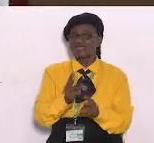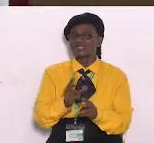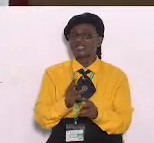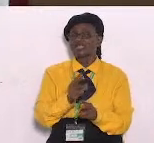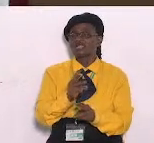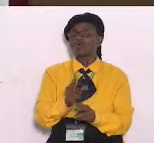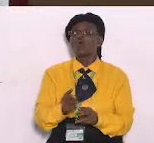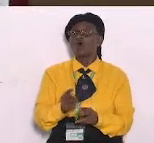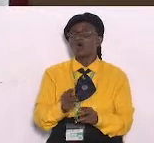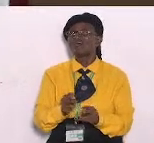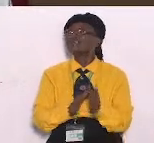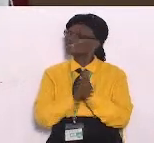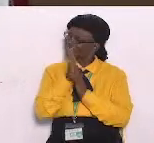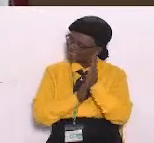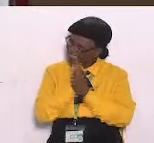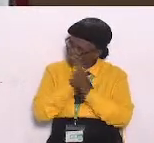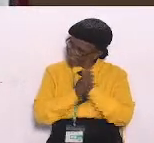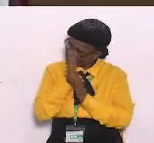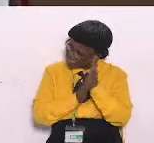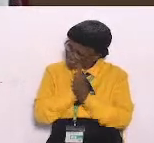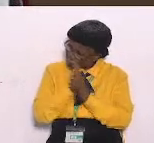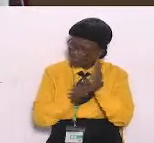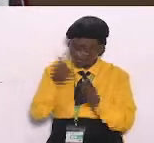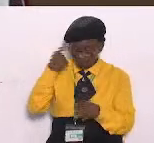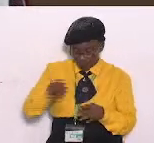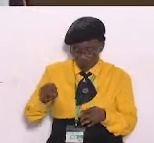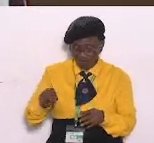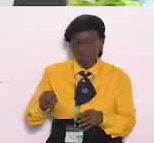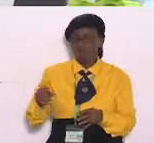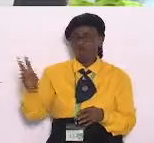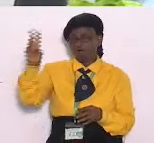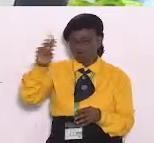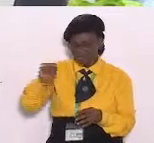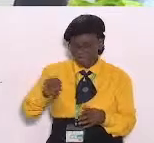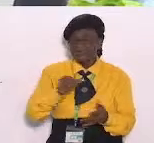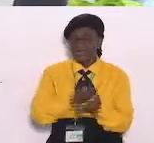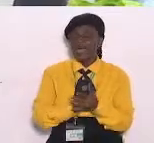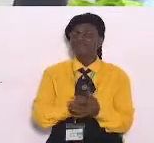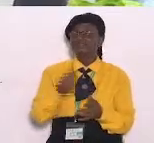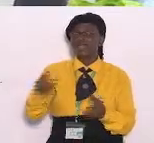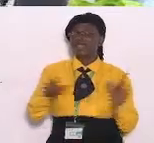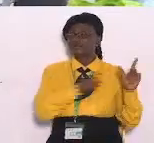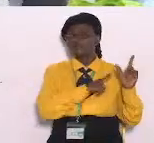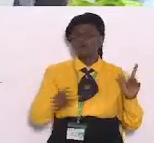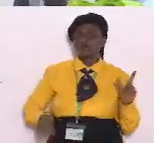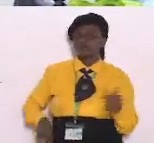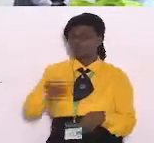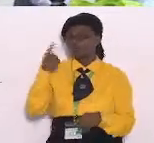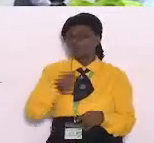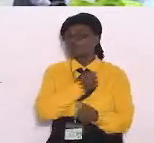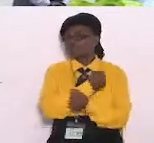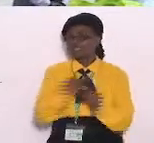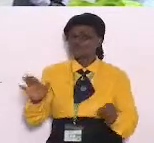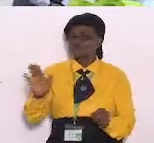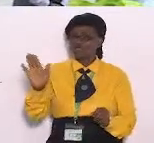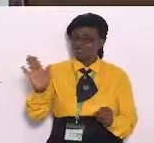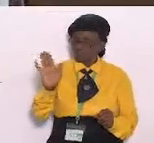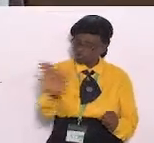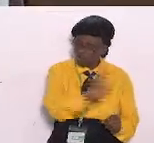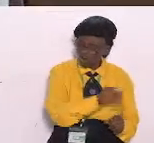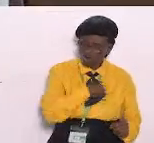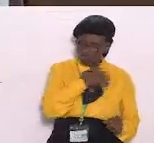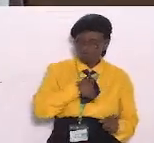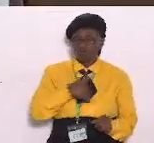intercè intercédez pour vos frères et sœurs que le Seigneur qui vous a sauvé qu'il